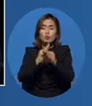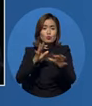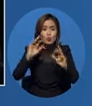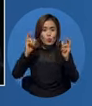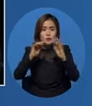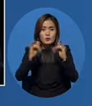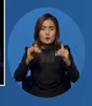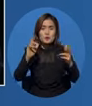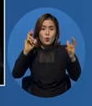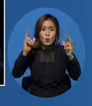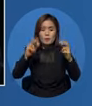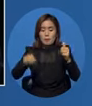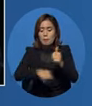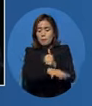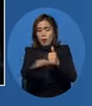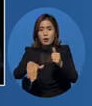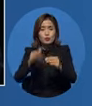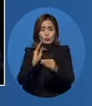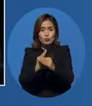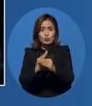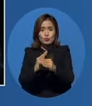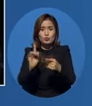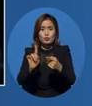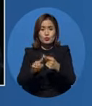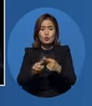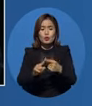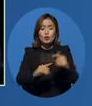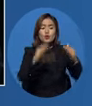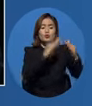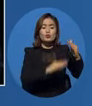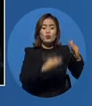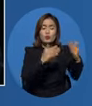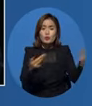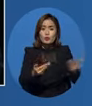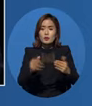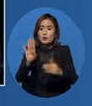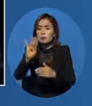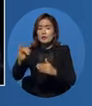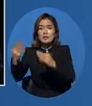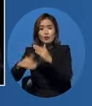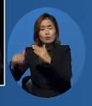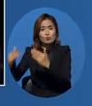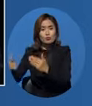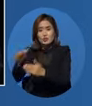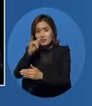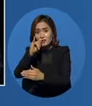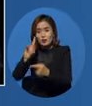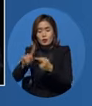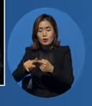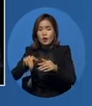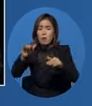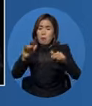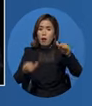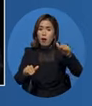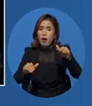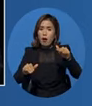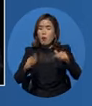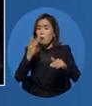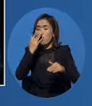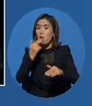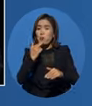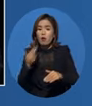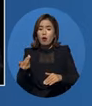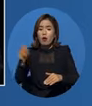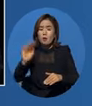대기업의 하청 개화 되는데 지금은 정규직과 비정규직의 차이보다 중소기업과 대기업의 자 훨씬 떨어져 있거든요 일자리가